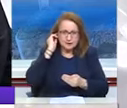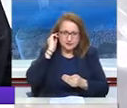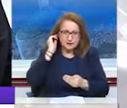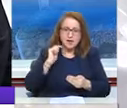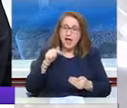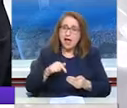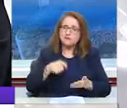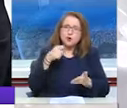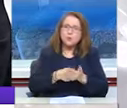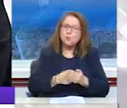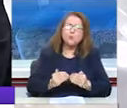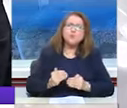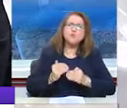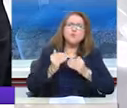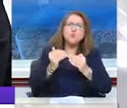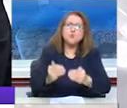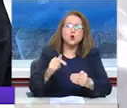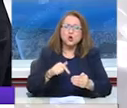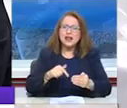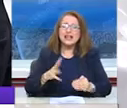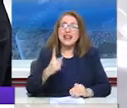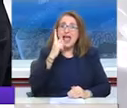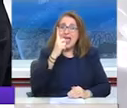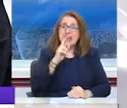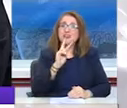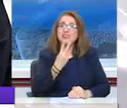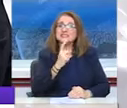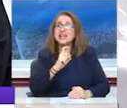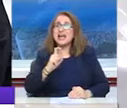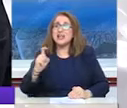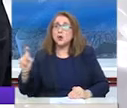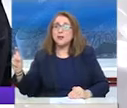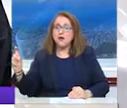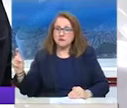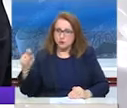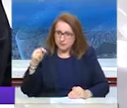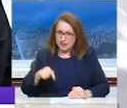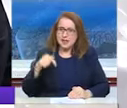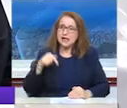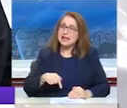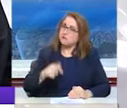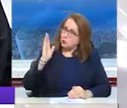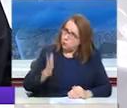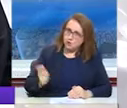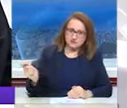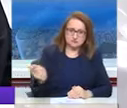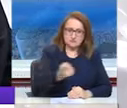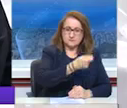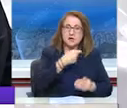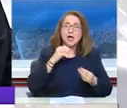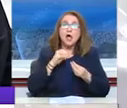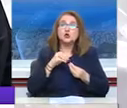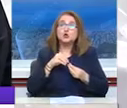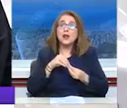προκαταβολή αφορά, όπως είπε ο Υπουργός Οικονομικών, 1 δις ευρώ και χορηγείται εντός του Απριλίου με τις ακόλουθες προϋποθέσεις. Πρώτον,